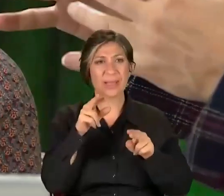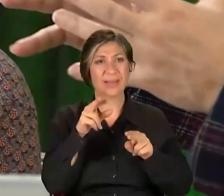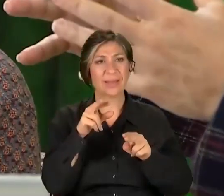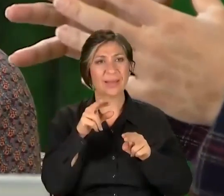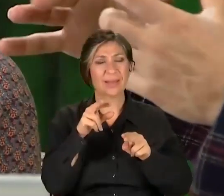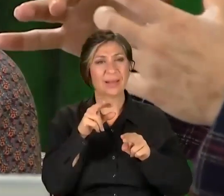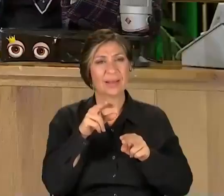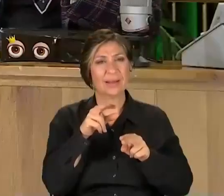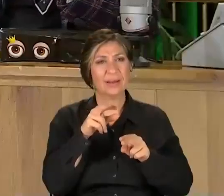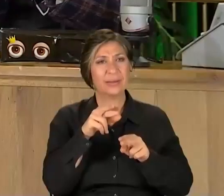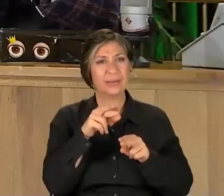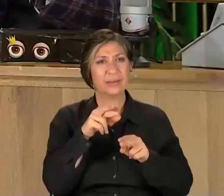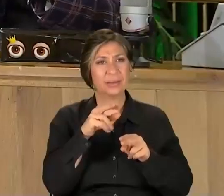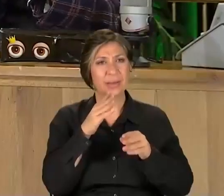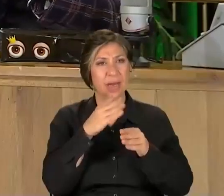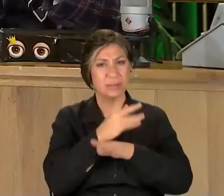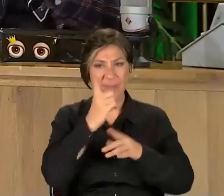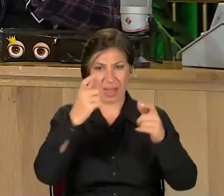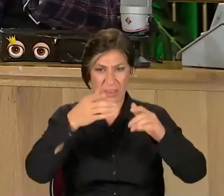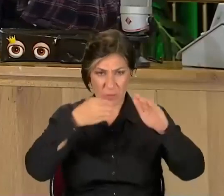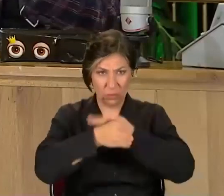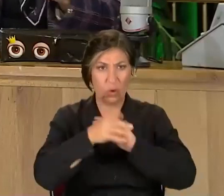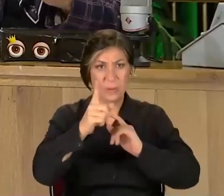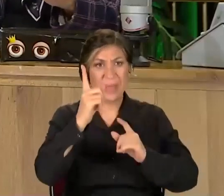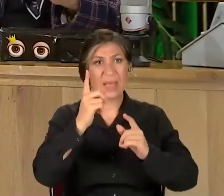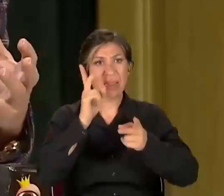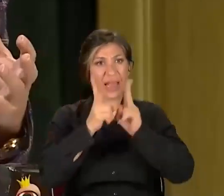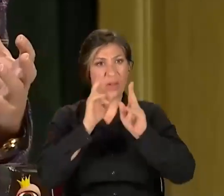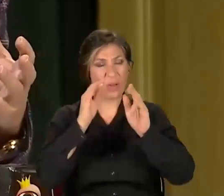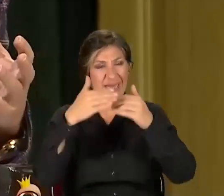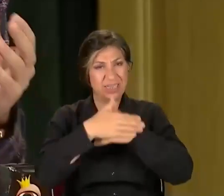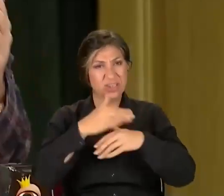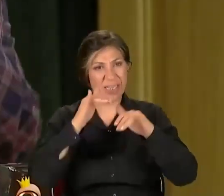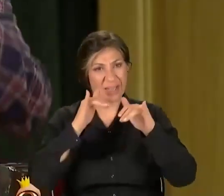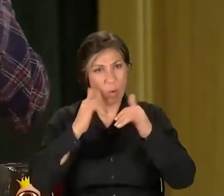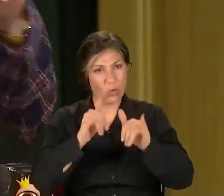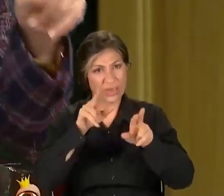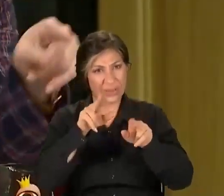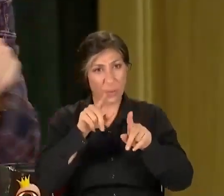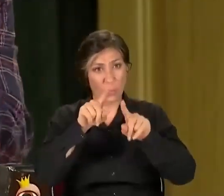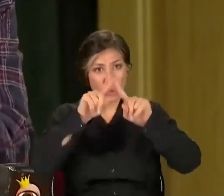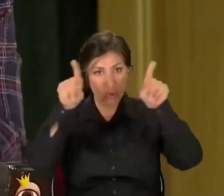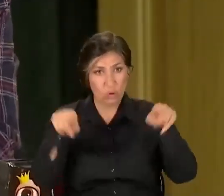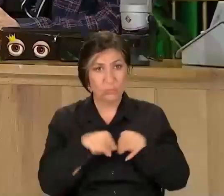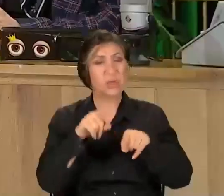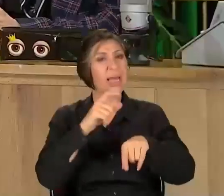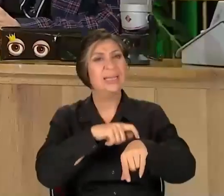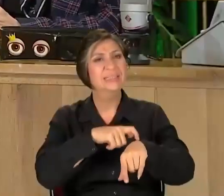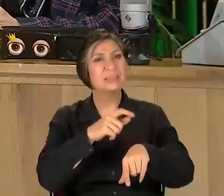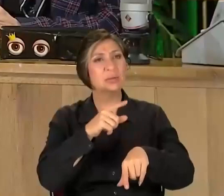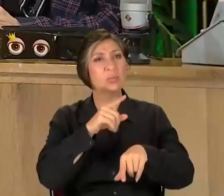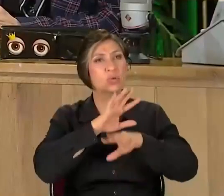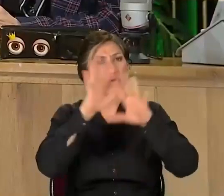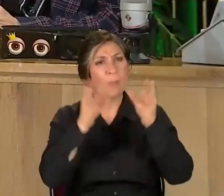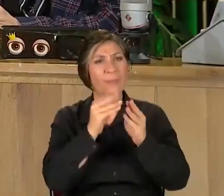Sanki... Yani aslında bir yere giriyorsunuz ve orada bir stand-up gecesi yaşatıyor gibisiniz. Aynen öyle. Ve bu öyle. Gösteri topluca ne kadar devam ediyor?